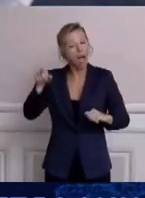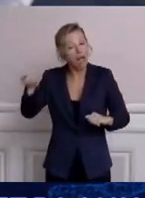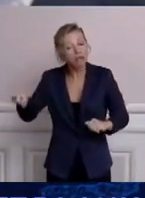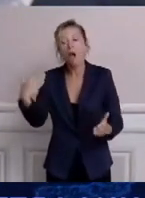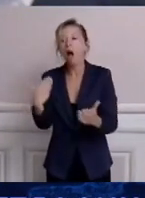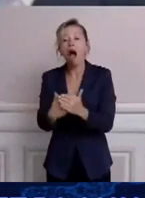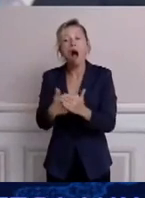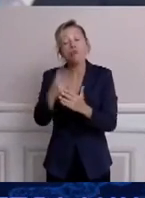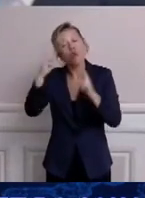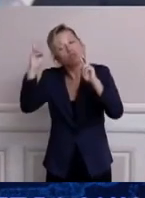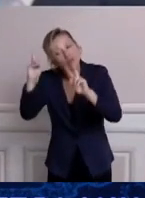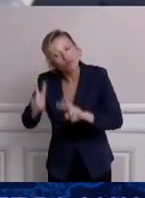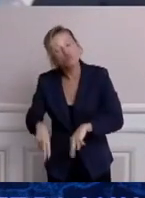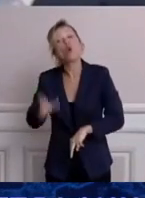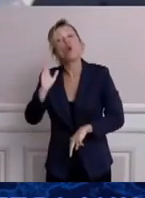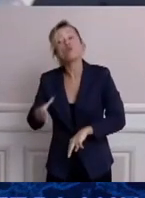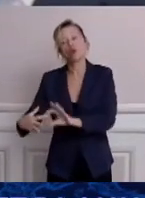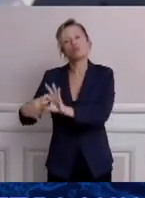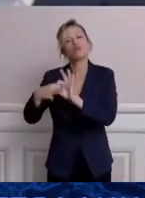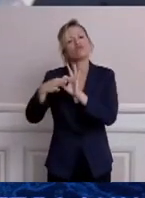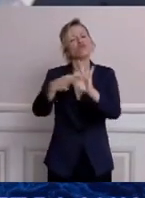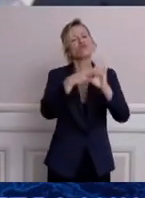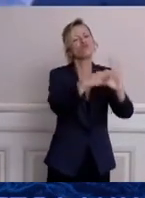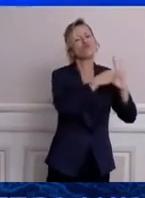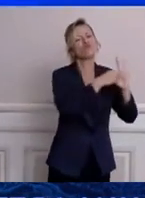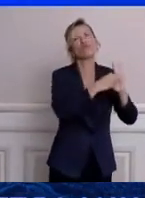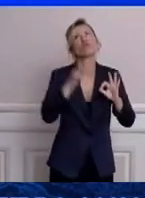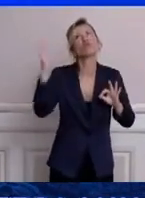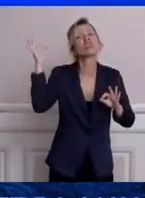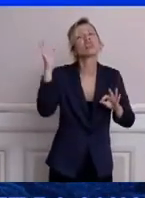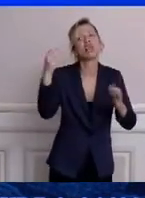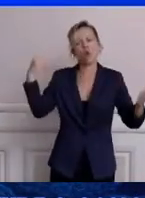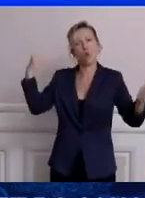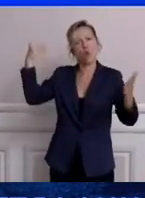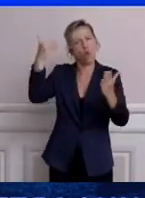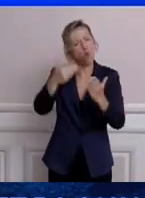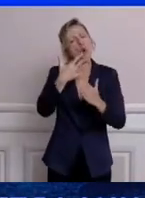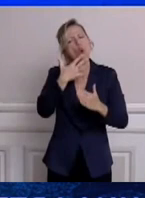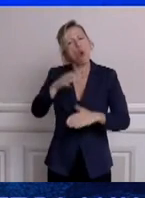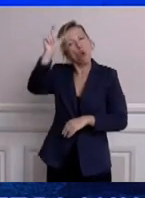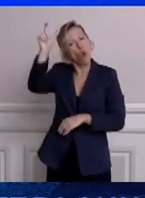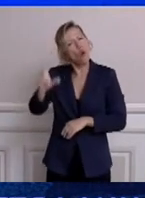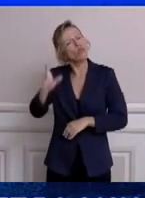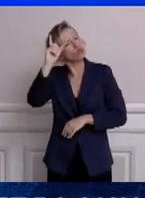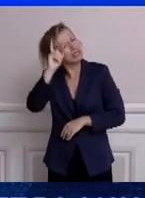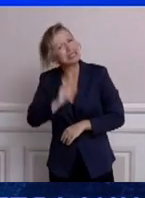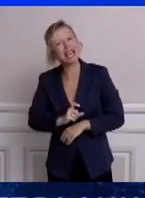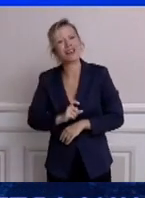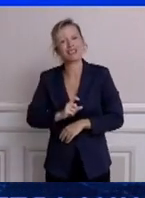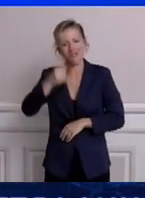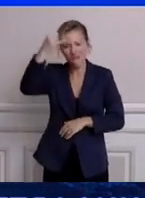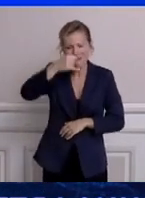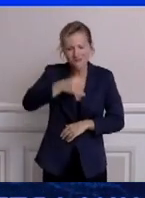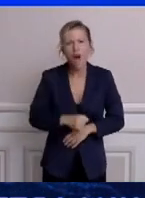άριστα με την κεντρική κυβέρνηση, αλλά έχοντας και το δάχτυλό σου πάνω στον σφιγμό της κοινωνίας.